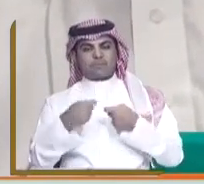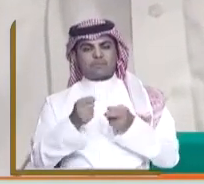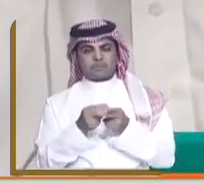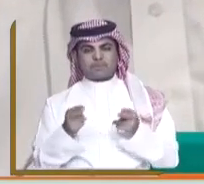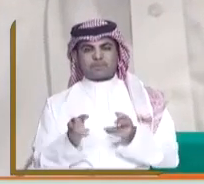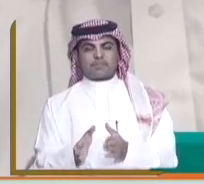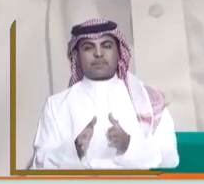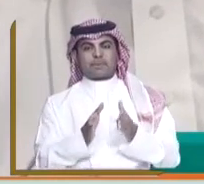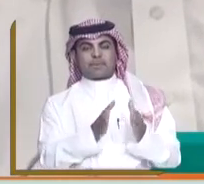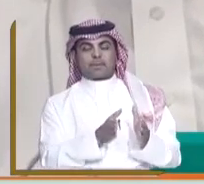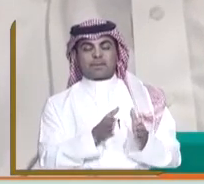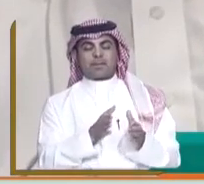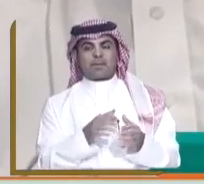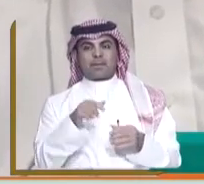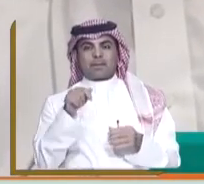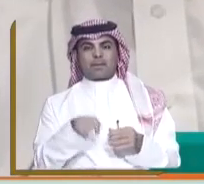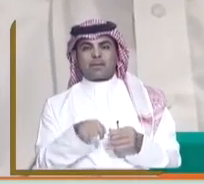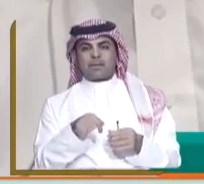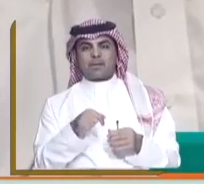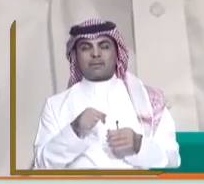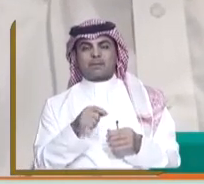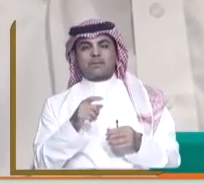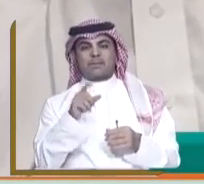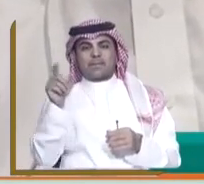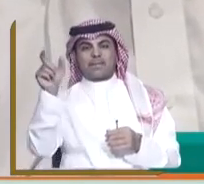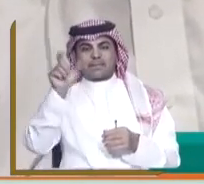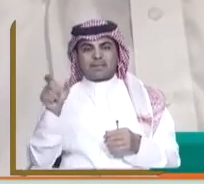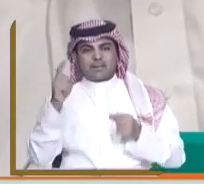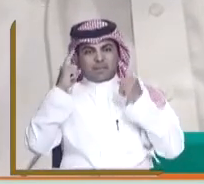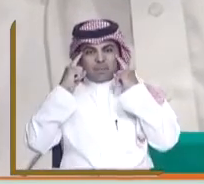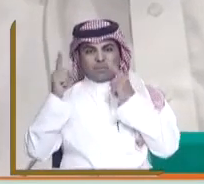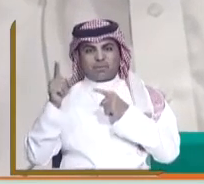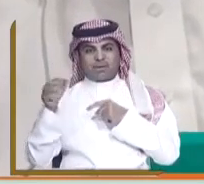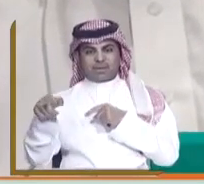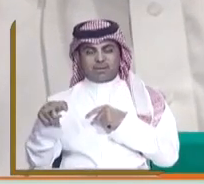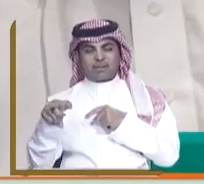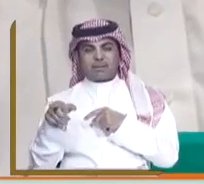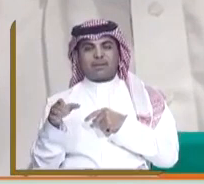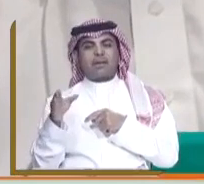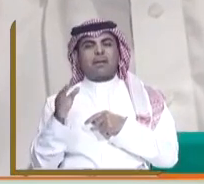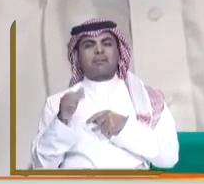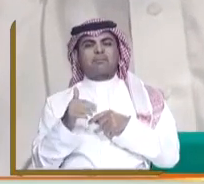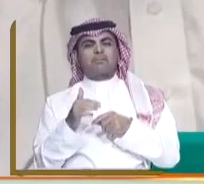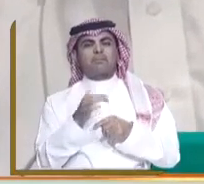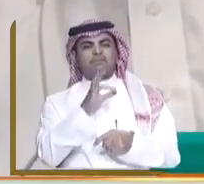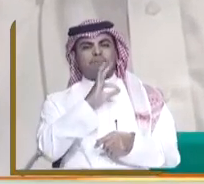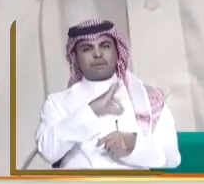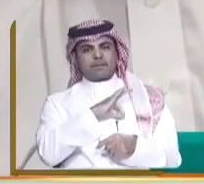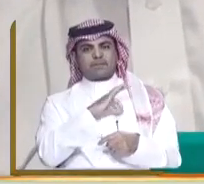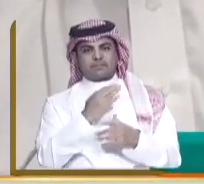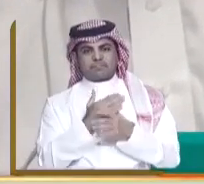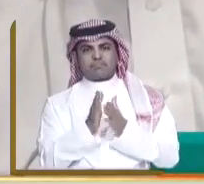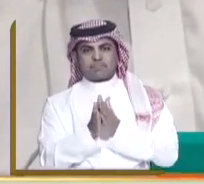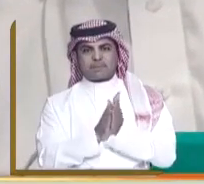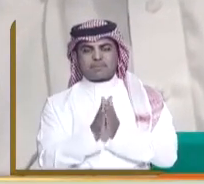السعوديه وبالتالي يعني دائما الايطاليه متفوقين يعني ويجدون فرصه بان